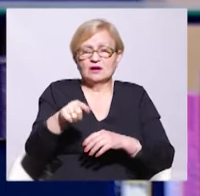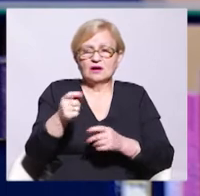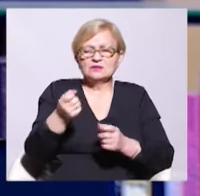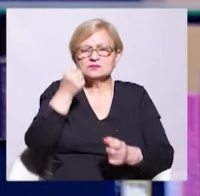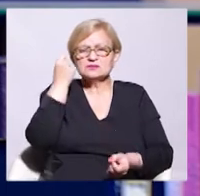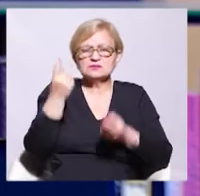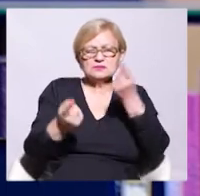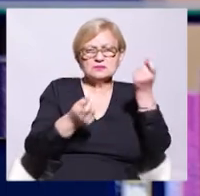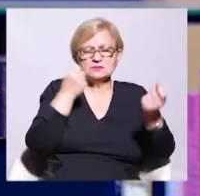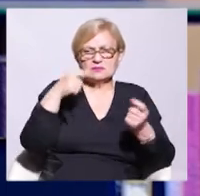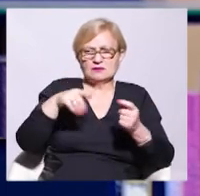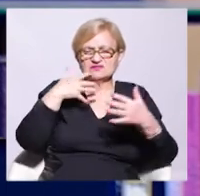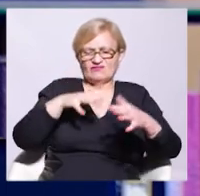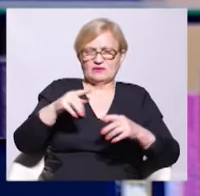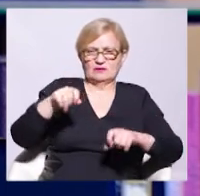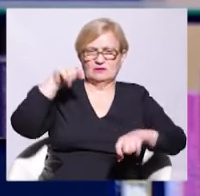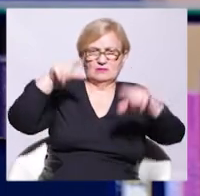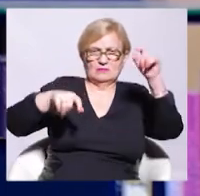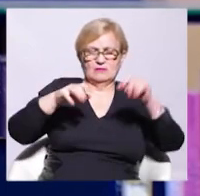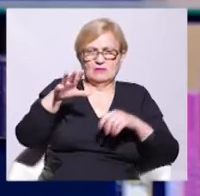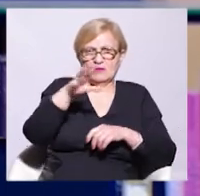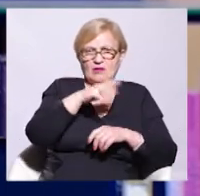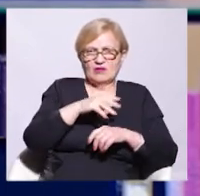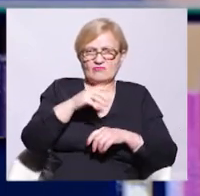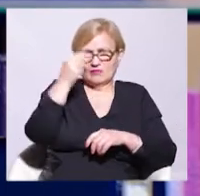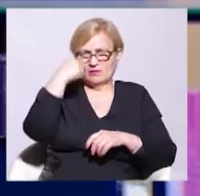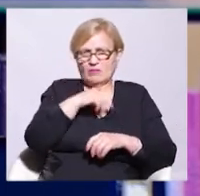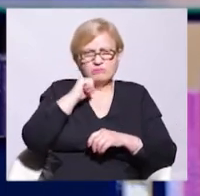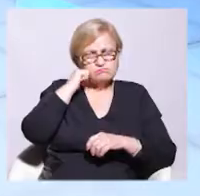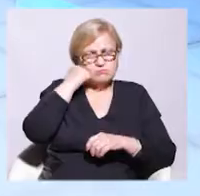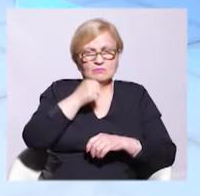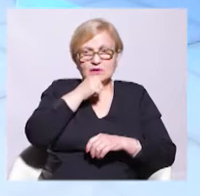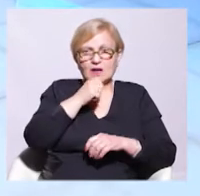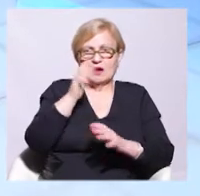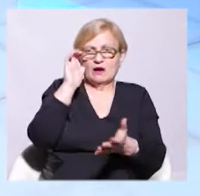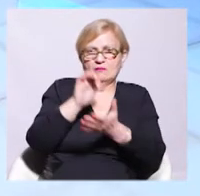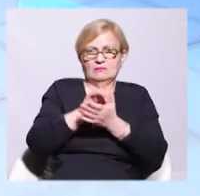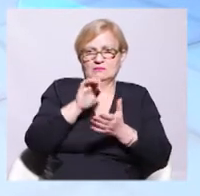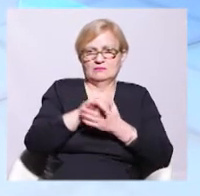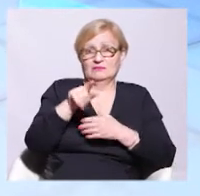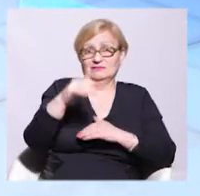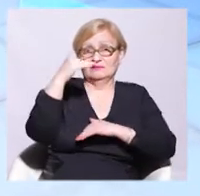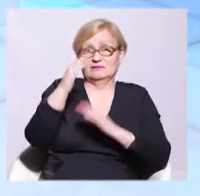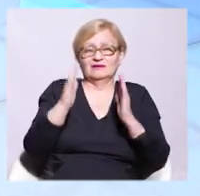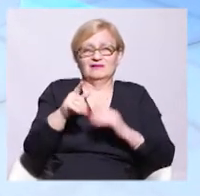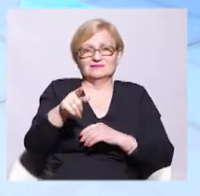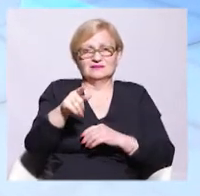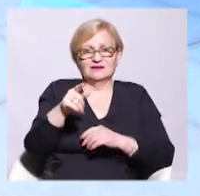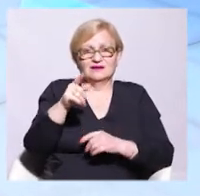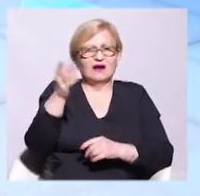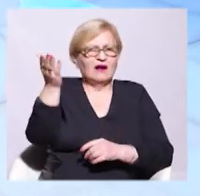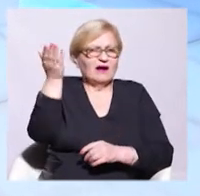სხივი აბრჭყიალდება. ბერები იმ ხატს შეიცნობენ, რომლის ამბავიც